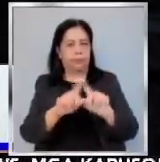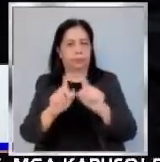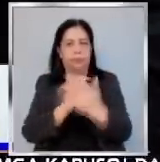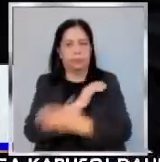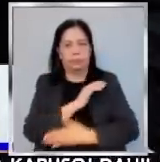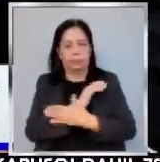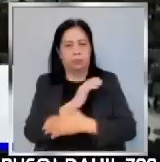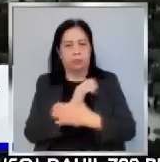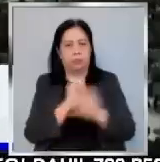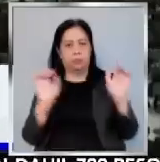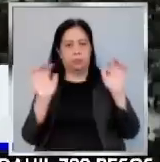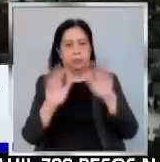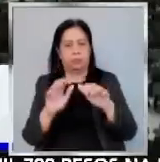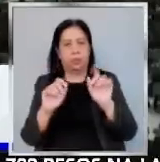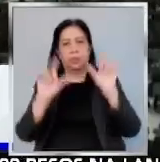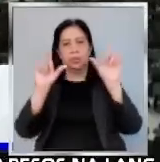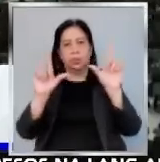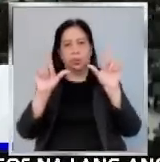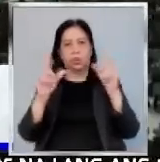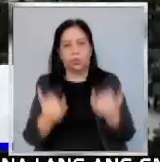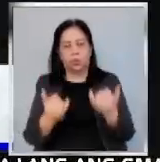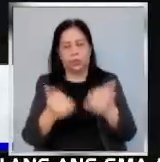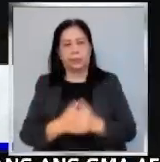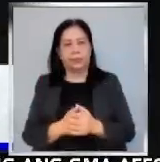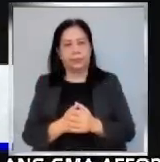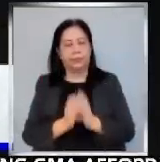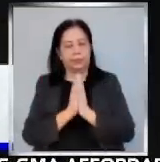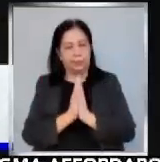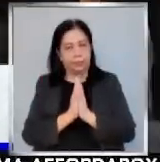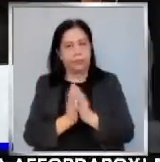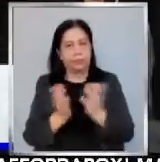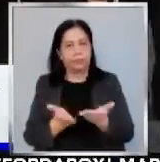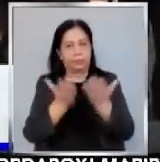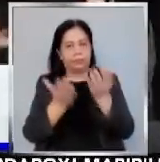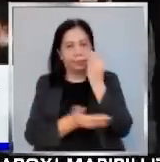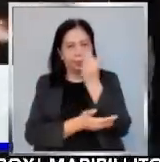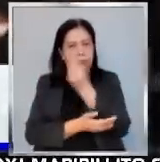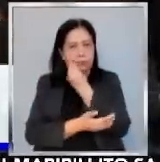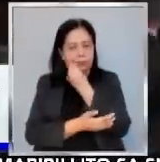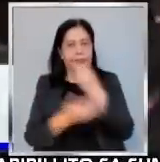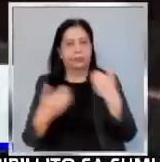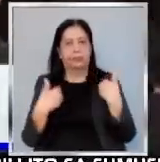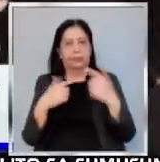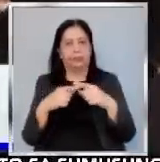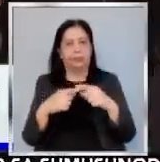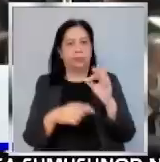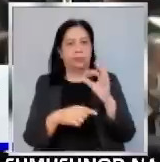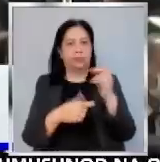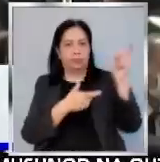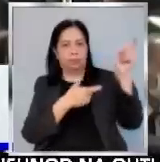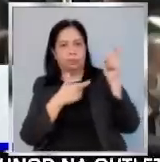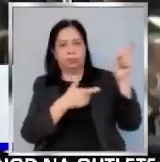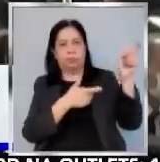na nagtipon sa Tokyo ngayong araw. Bukod sa dasal at pag-aalay ng bulaklak, nagkaroon din ng 19-gun salute para kay